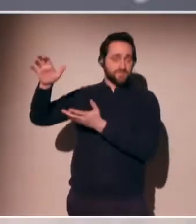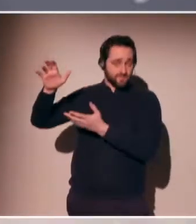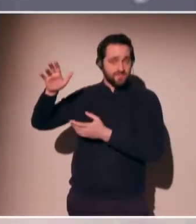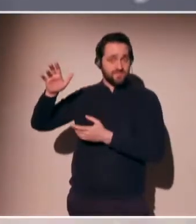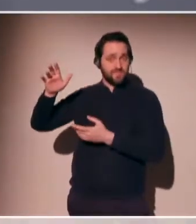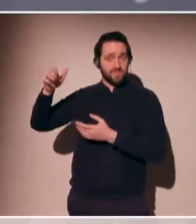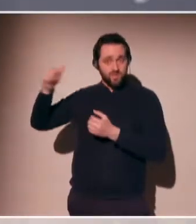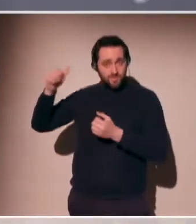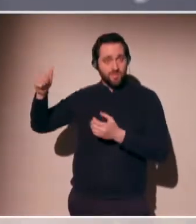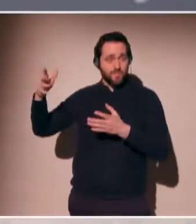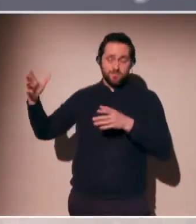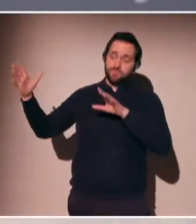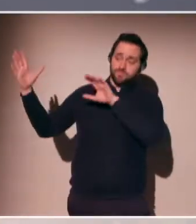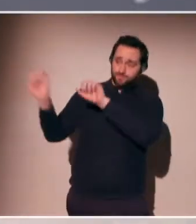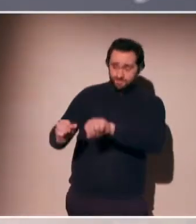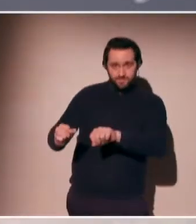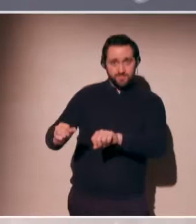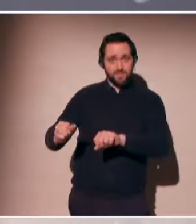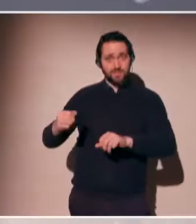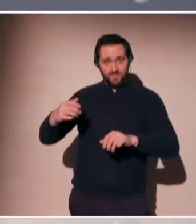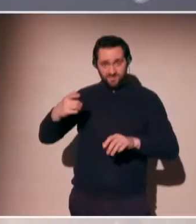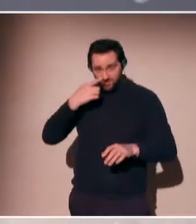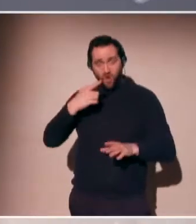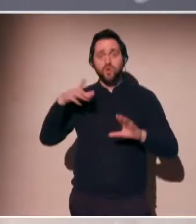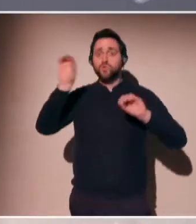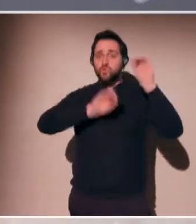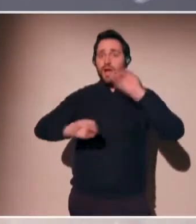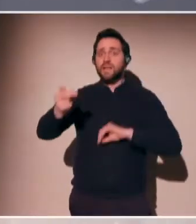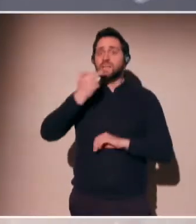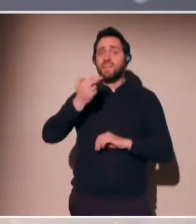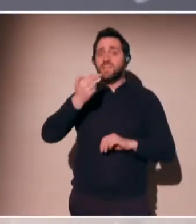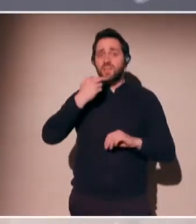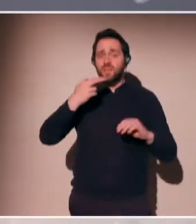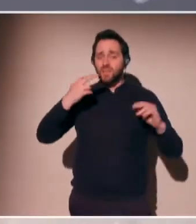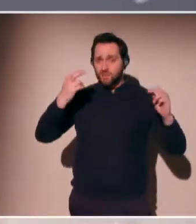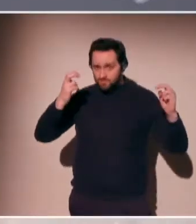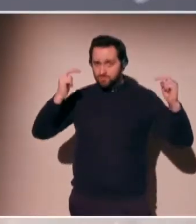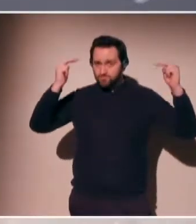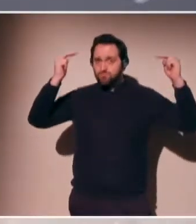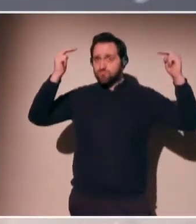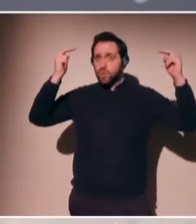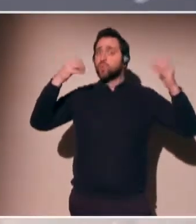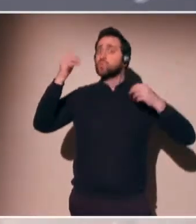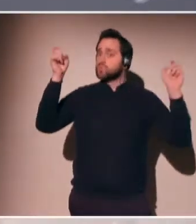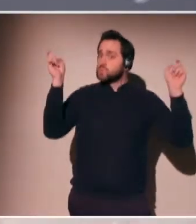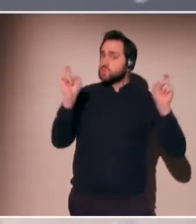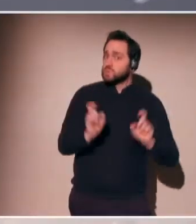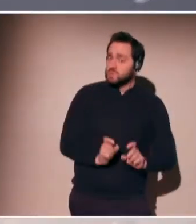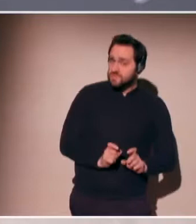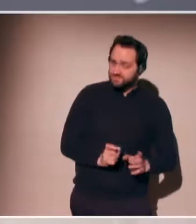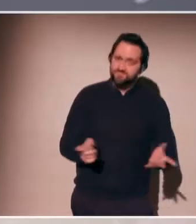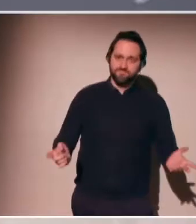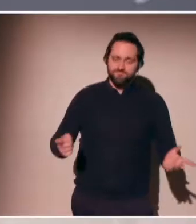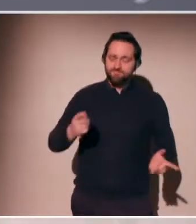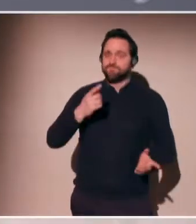puisse dire, c'est que ce n'est pas clair, parce que les motivations des uns et des autres ne seront pas les mêmes. Et donc, je crois vraiment que c'est important qu'on